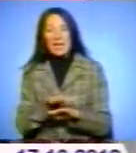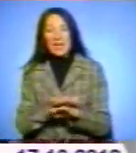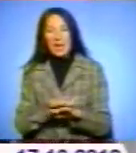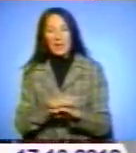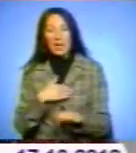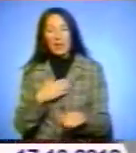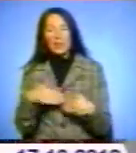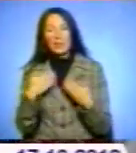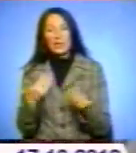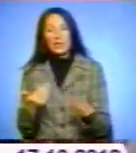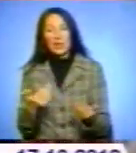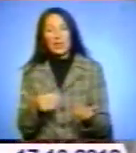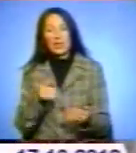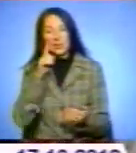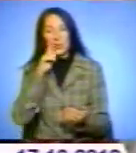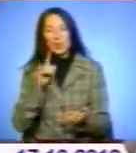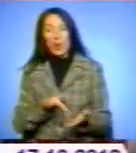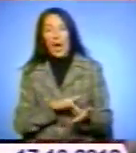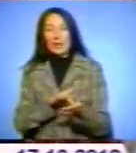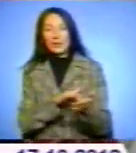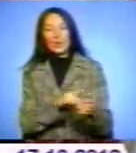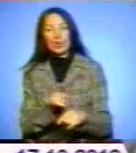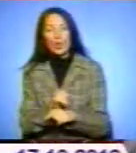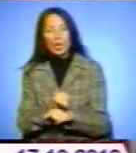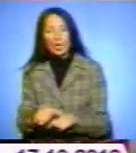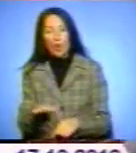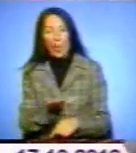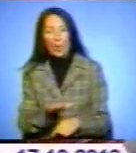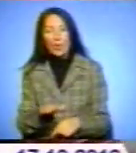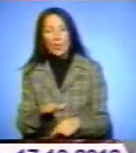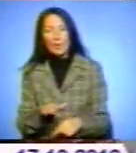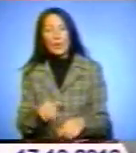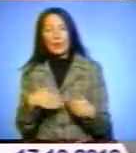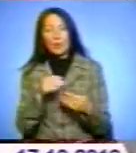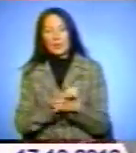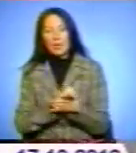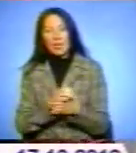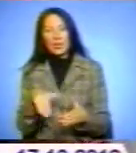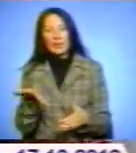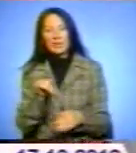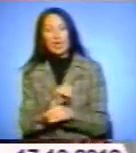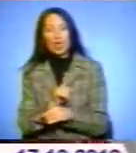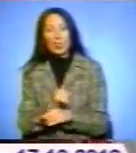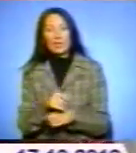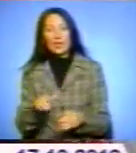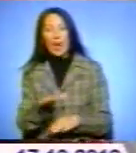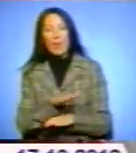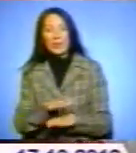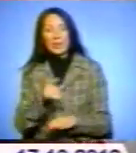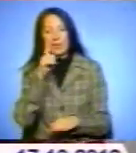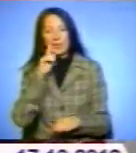Ми представляли смачну екскурсію Тернополем, представили всіх тернопільських масивів смачні